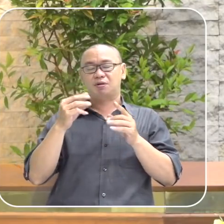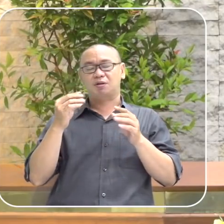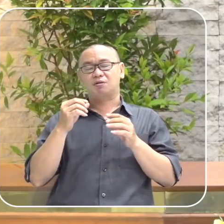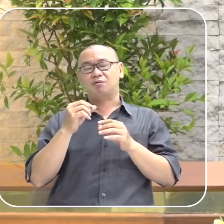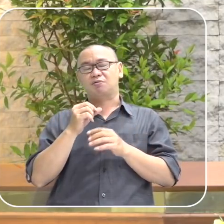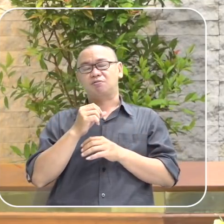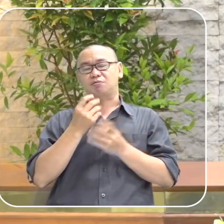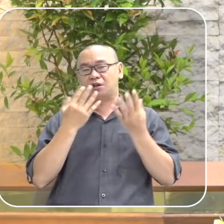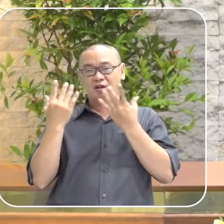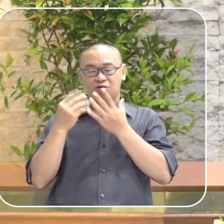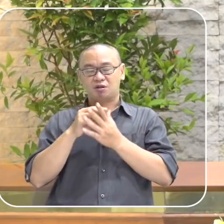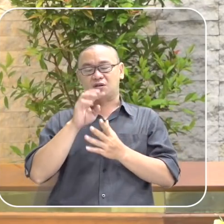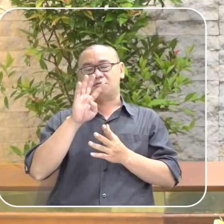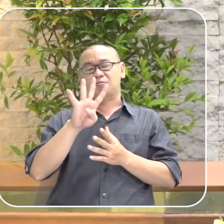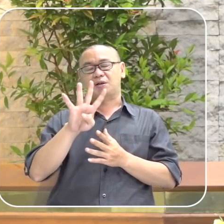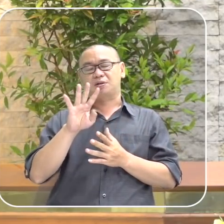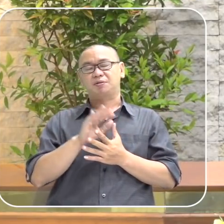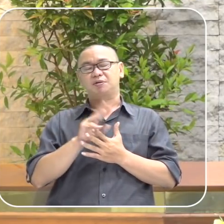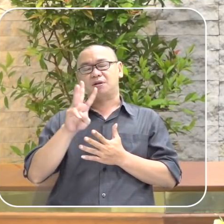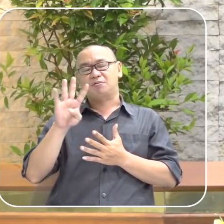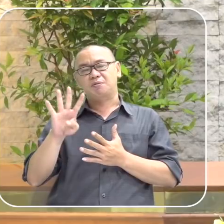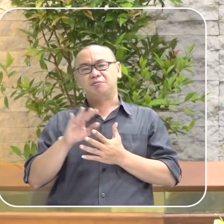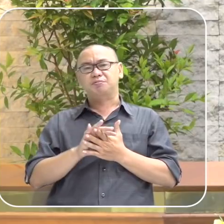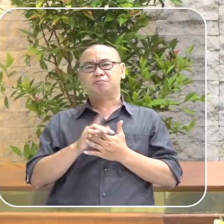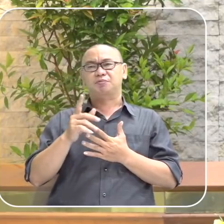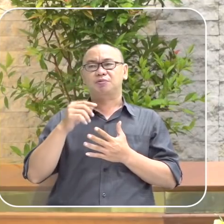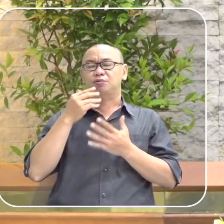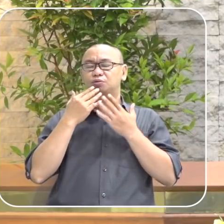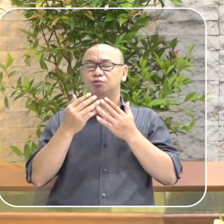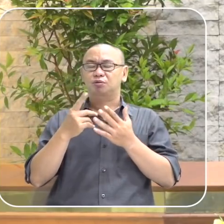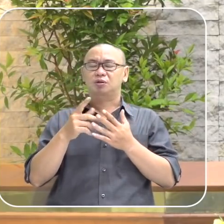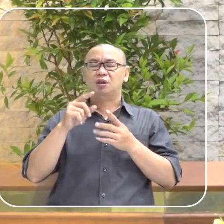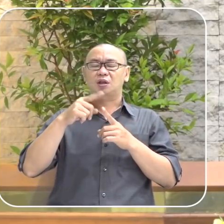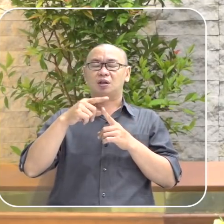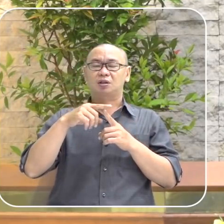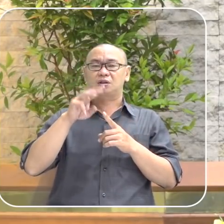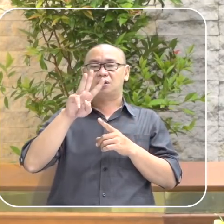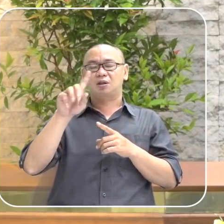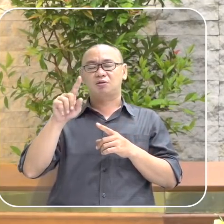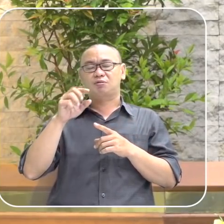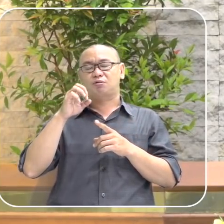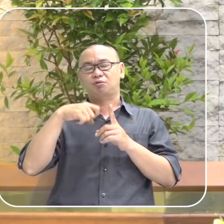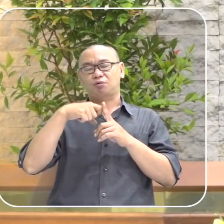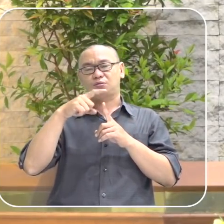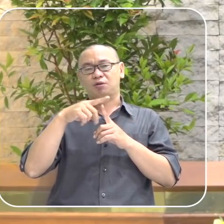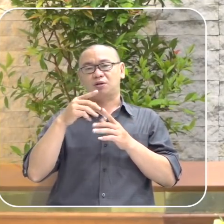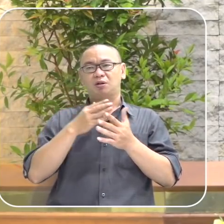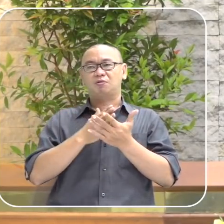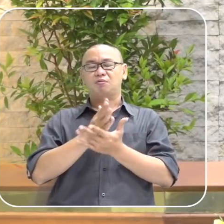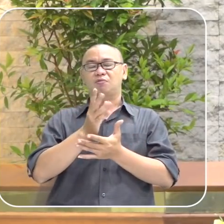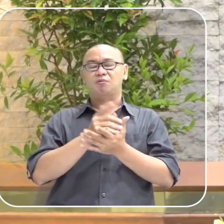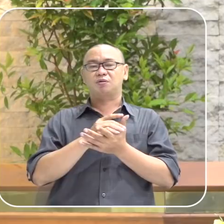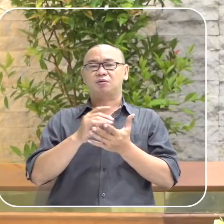ibadah syukur dalam bentuk KPI pada tanggal 31 Oktober pukul 18.30 melalui channel YouTube GKI